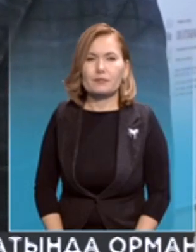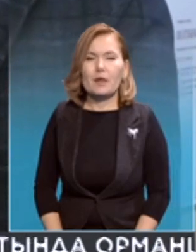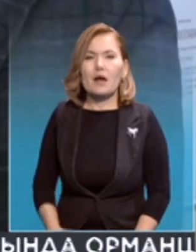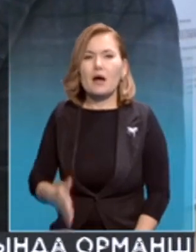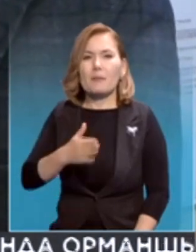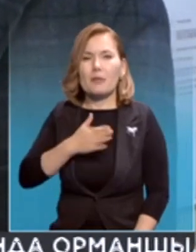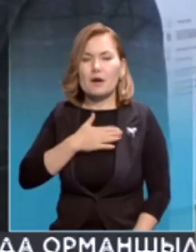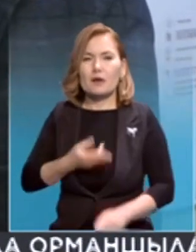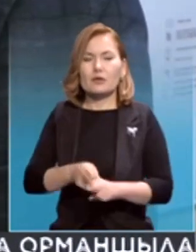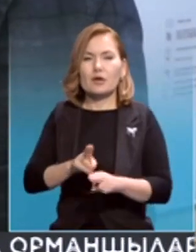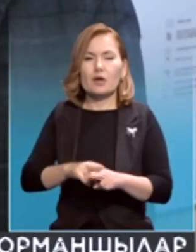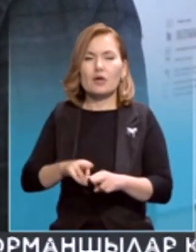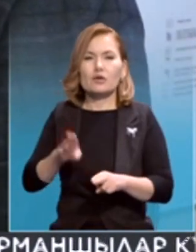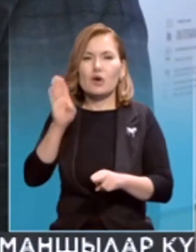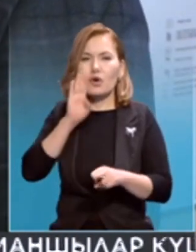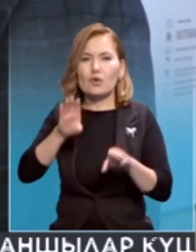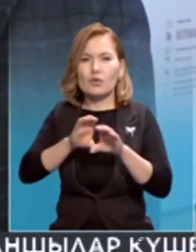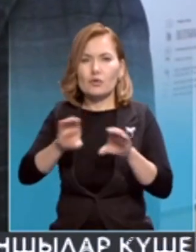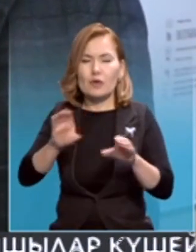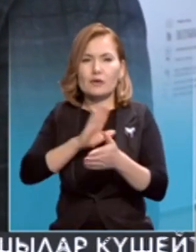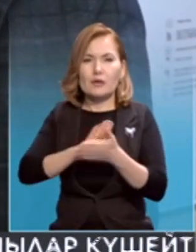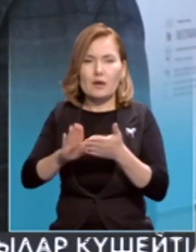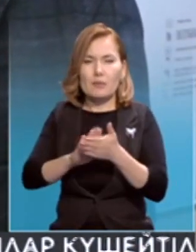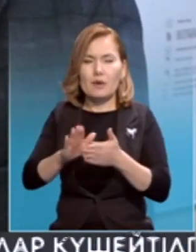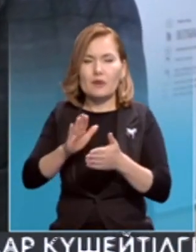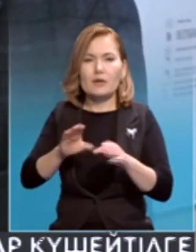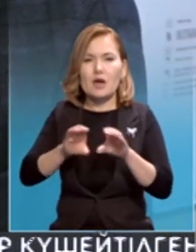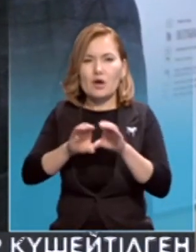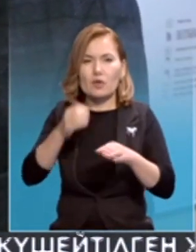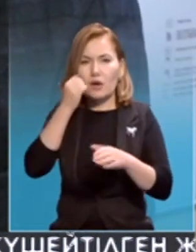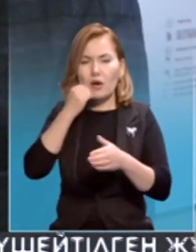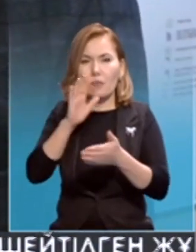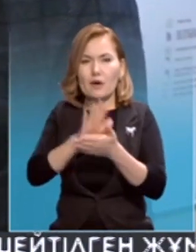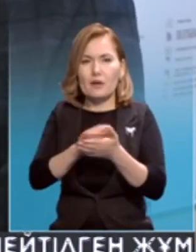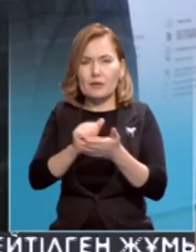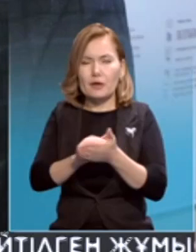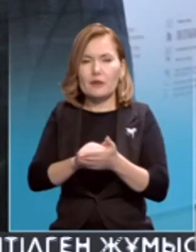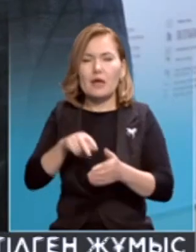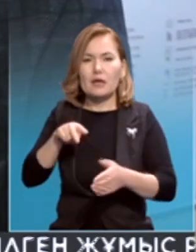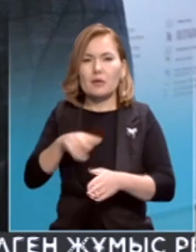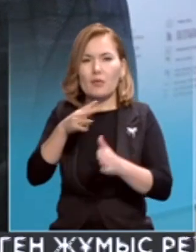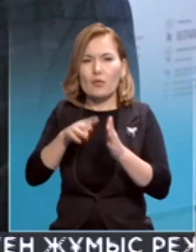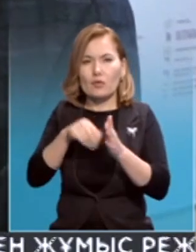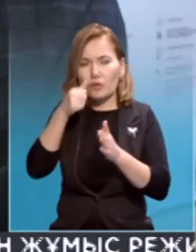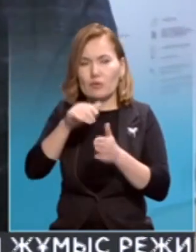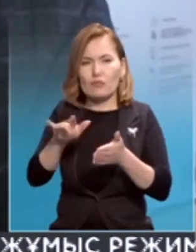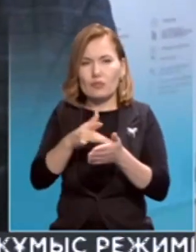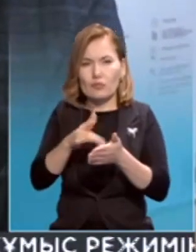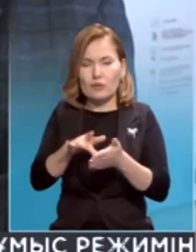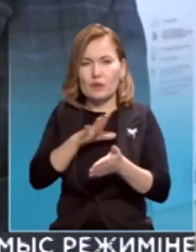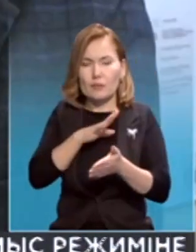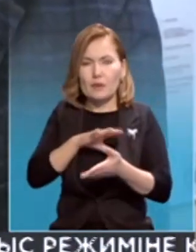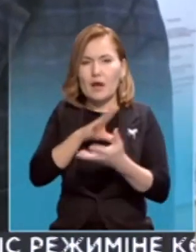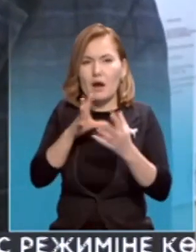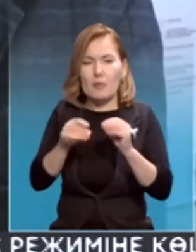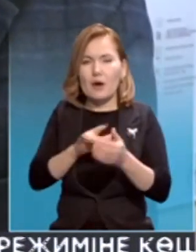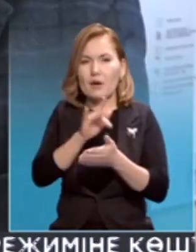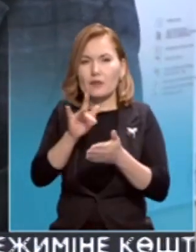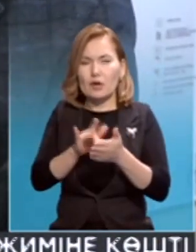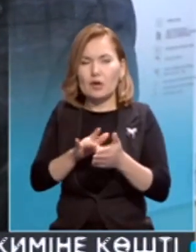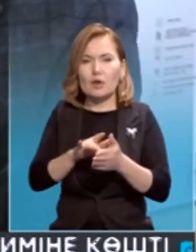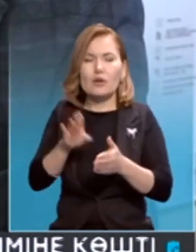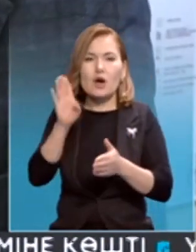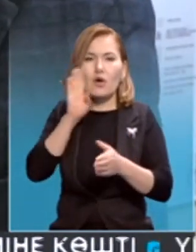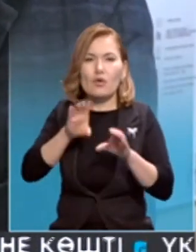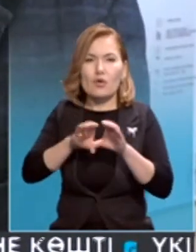Біздегі кәріз суын тазарту орталығы апатты жағдайда тұр. 2019 жылы техникалық аудит жасалды. Ресми қорытындысы бар. Жалпы қаладағы 36 кәріз